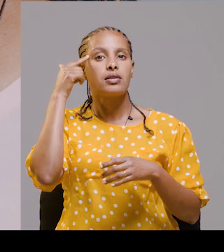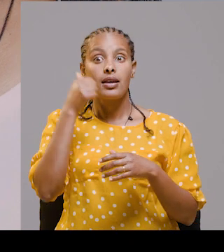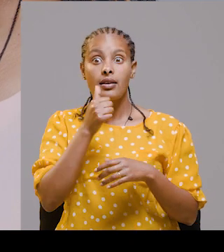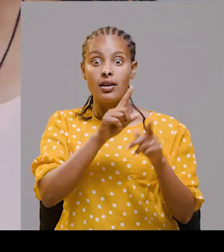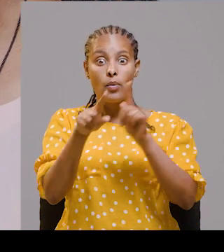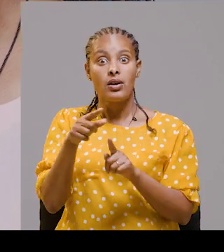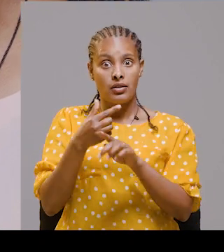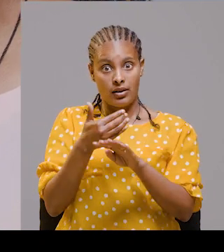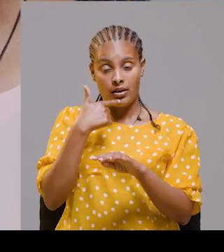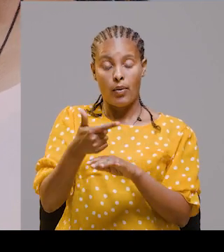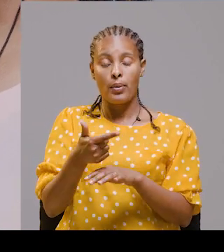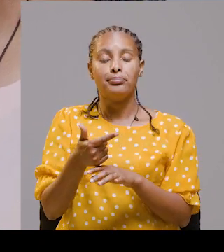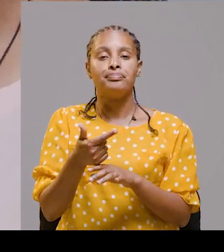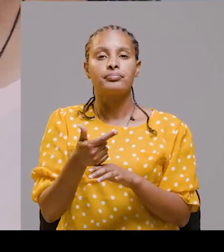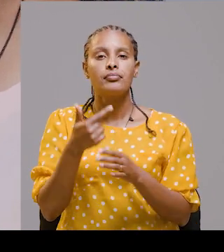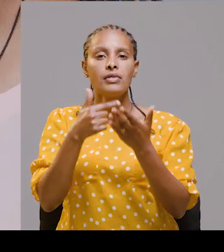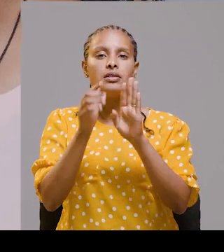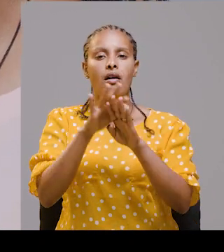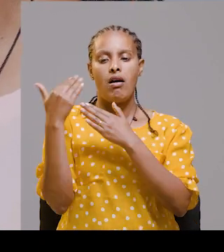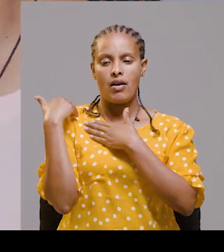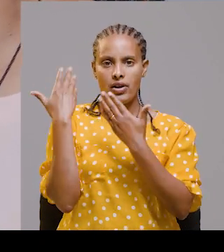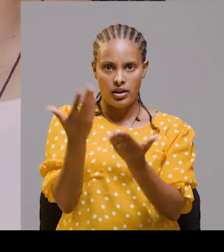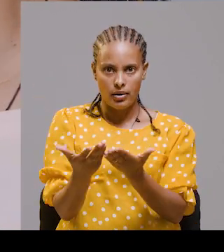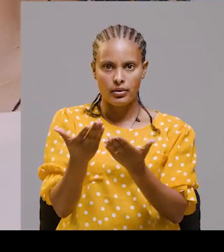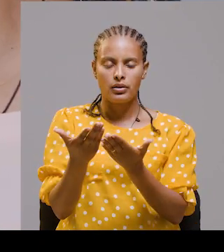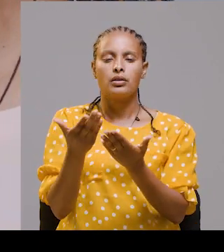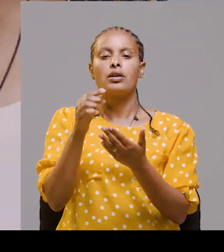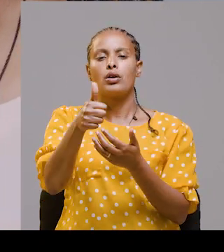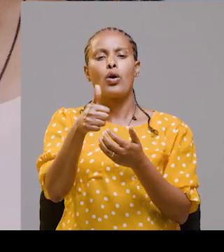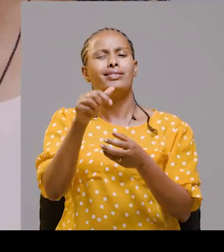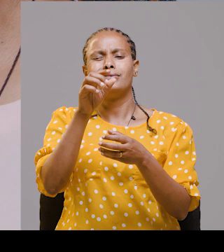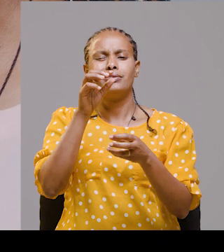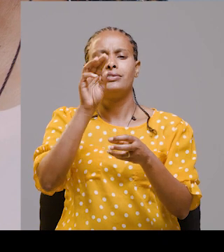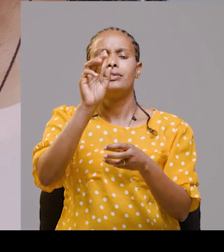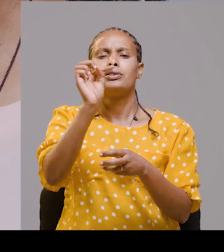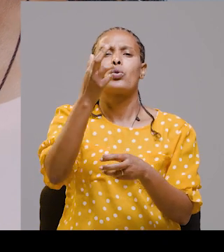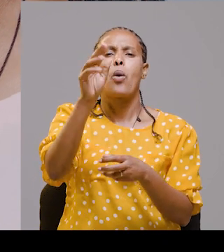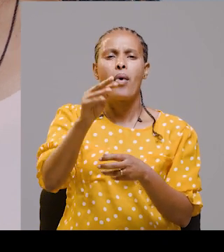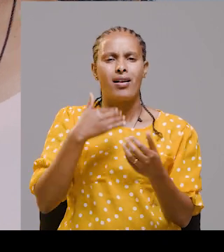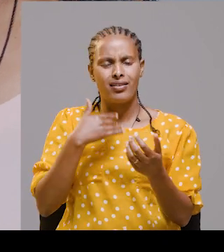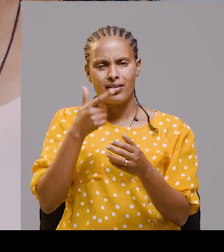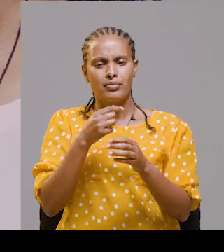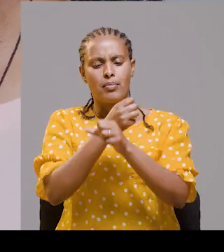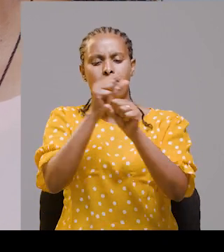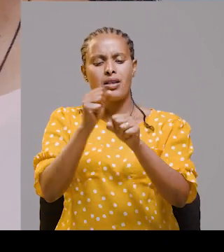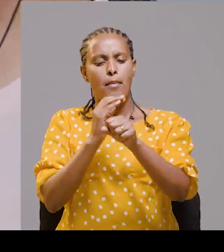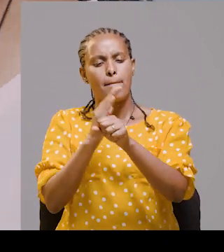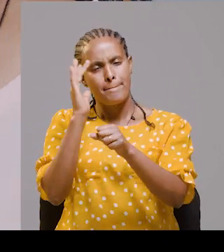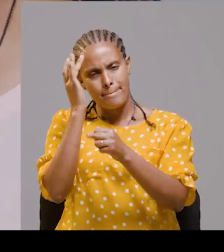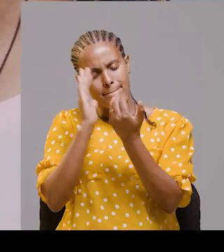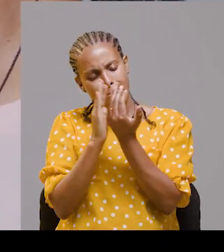ደግሞ እንደተባለው ነው፣ እዚህ ጋር ኃላፊነት አለባት፣ እዚህ ጋር ደግሞ የራሷ ትራውማ አለ፣ ራሷን ማስታመም አለ፣ ሂል ማድረግ አለባት። ግን